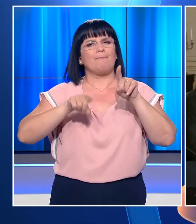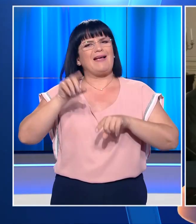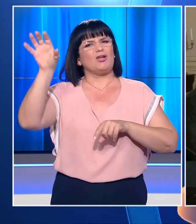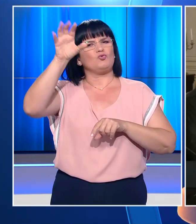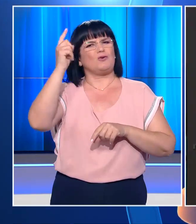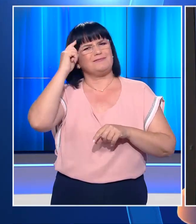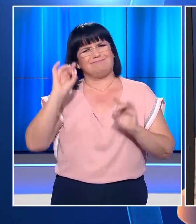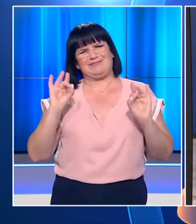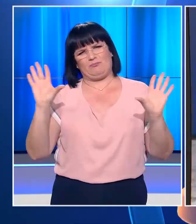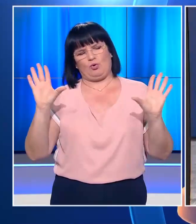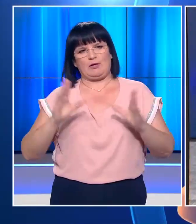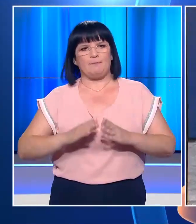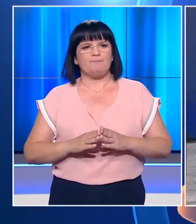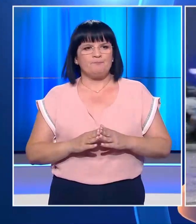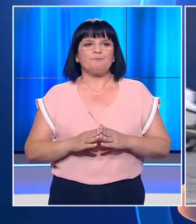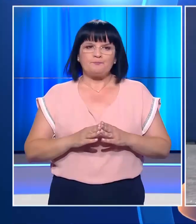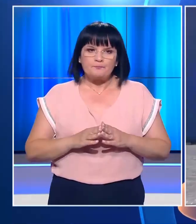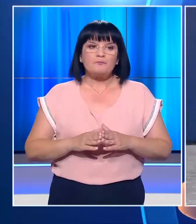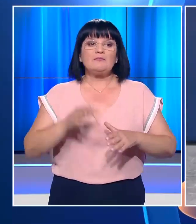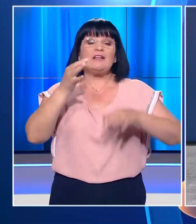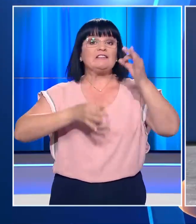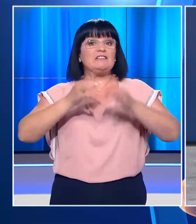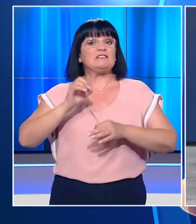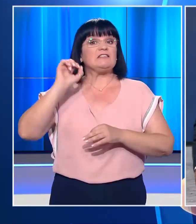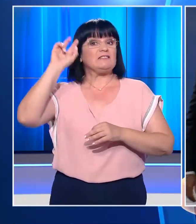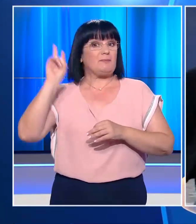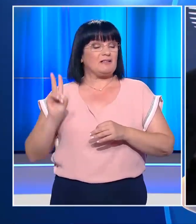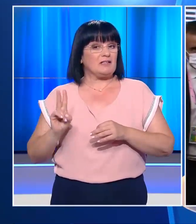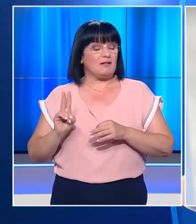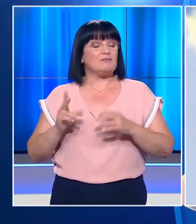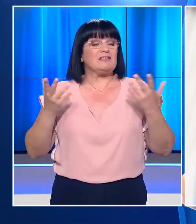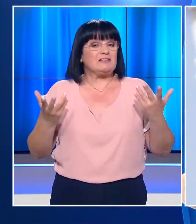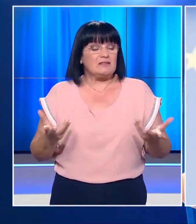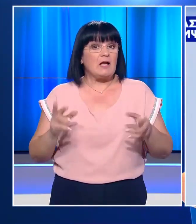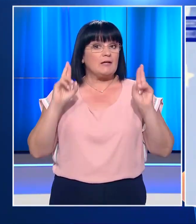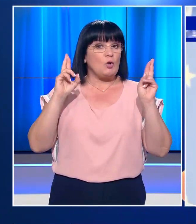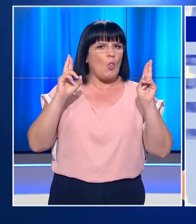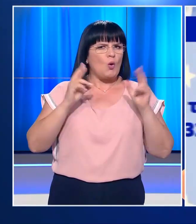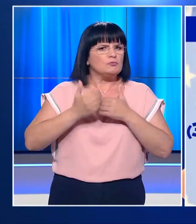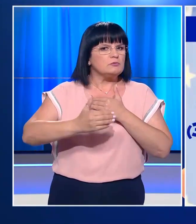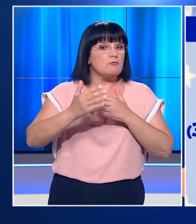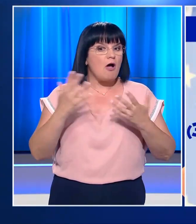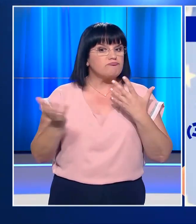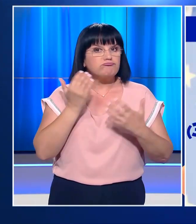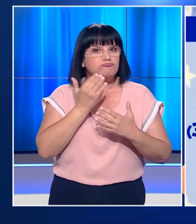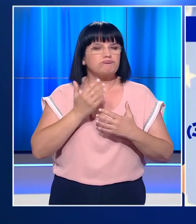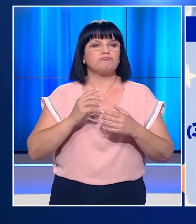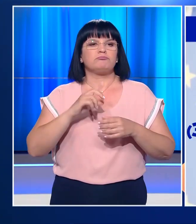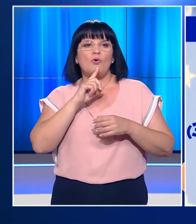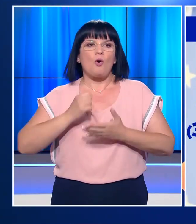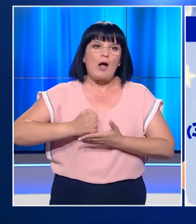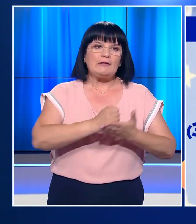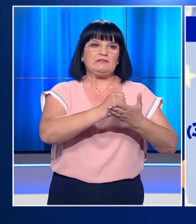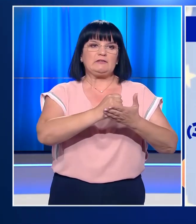το καταλαβαίνουν. Με βάση το κλίμα που εκπέμπεται από τις συζητήσεις της Παρασκευής, δεν επιτρέπεται αισιοδοξία ό,τι αφορά στη διατήρηση του ύψους των